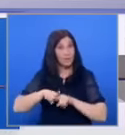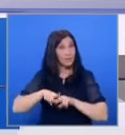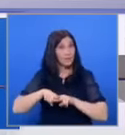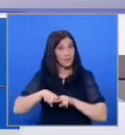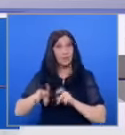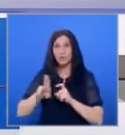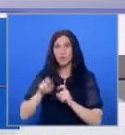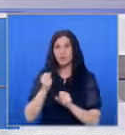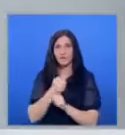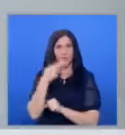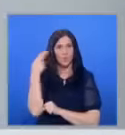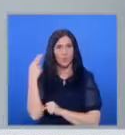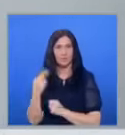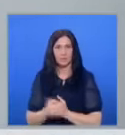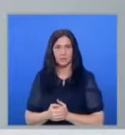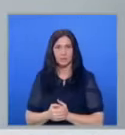Цонева работи по темата.